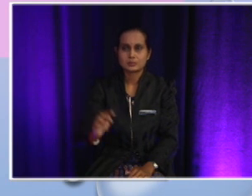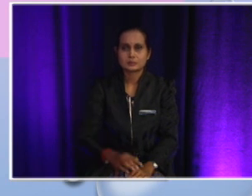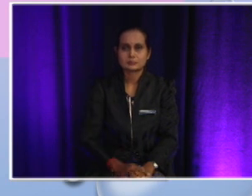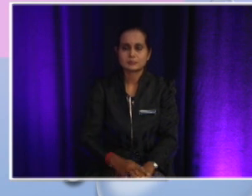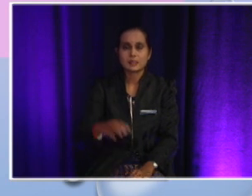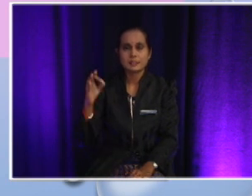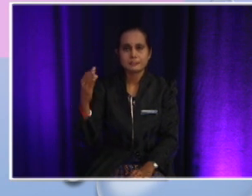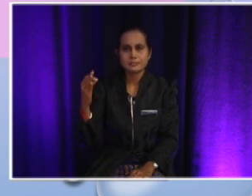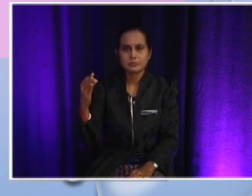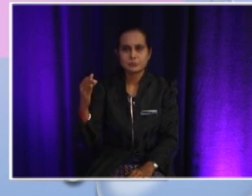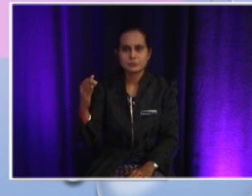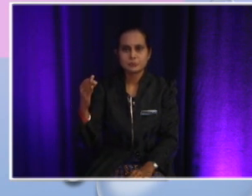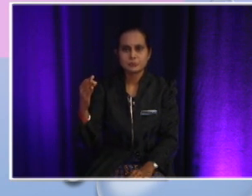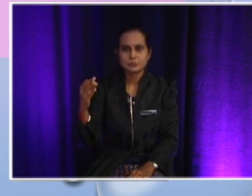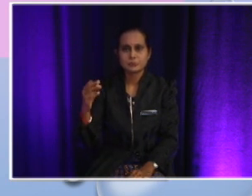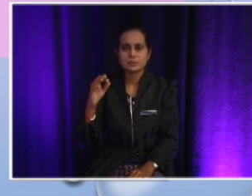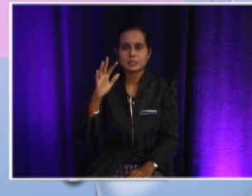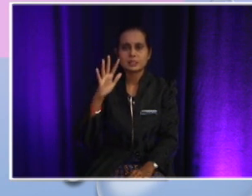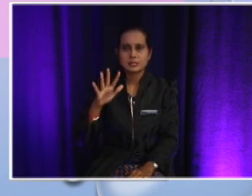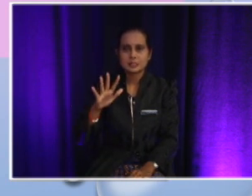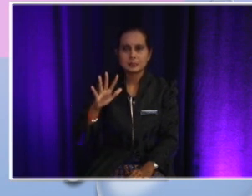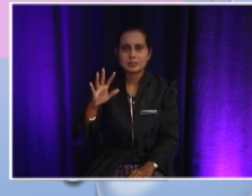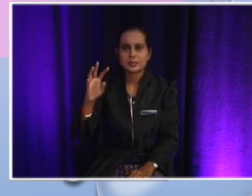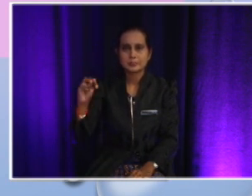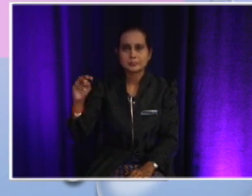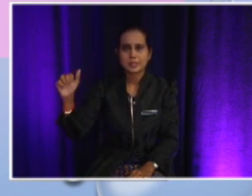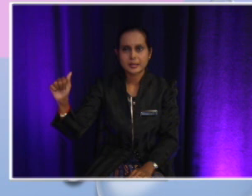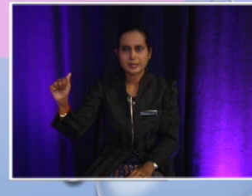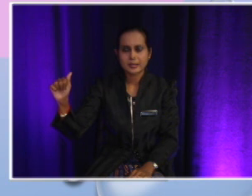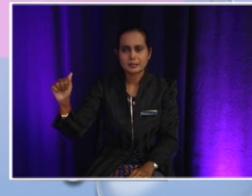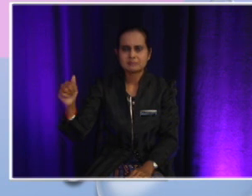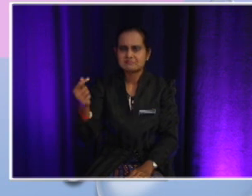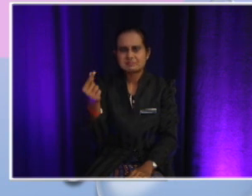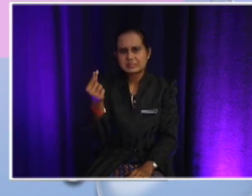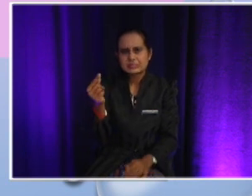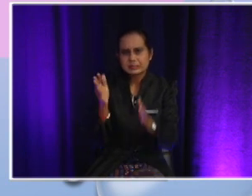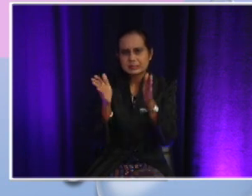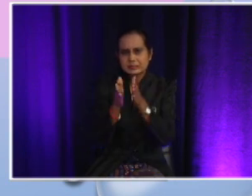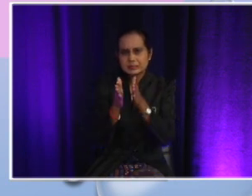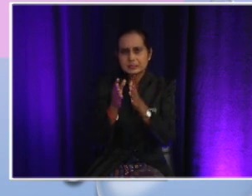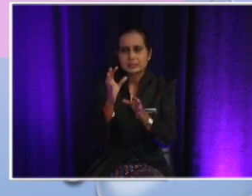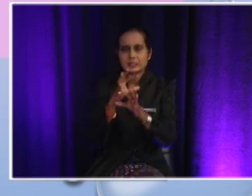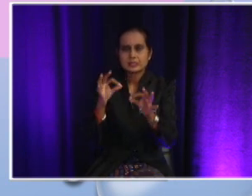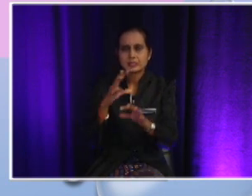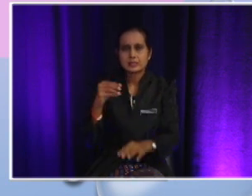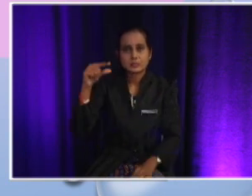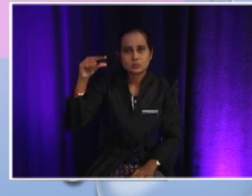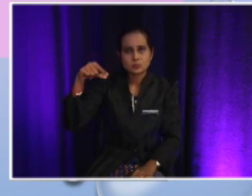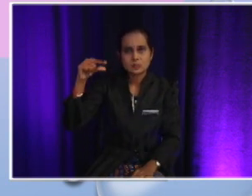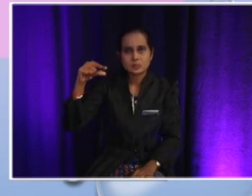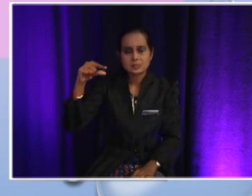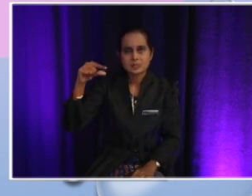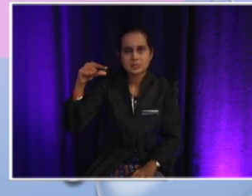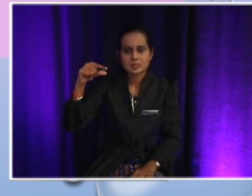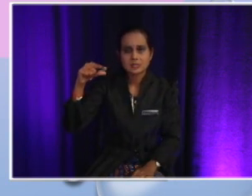dia letakkan fuse itu 5 mA. Okey, kalau 5 mA tu kecil saja fuse tu. Dan switch, dia letakkan switch.